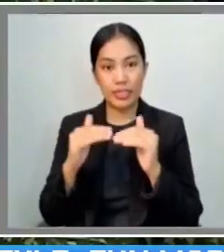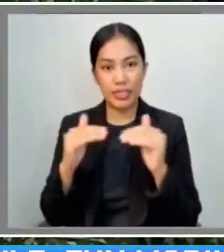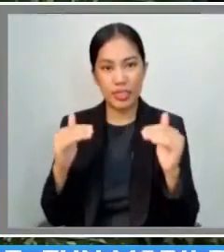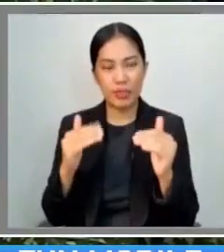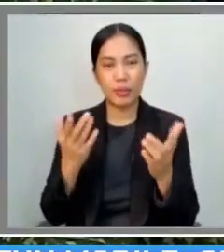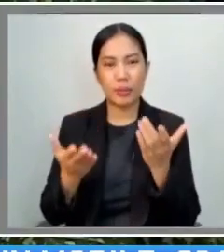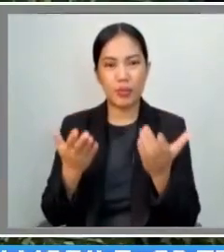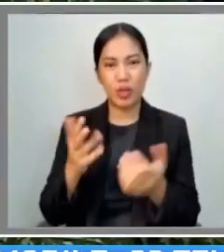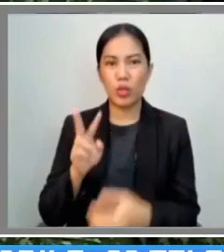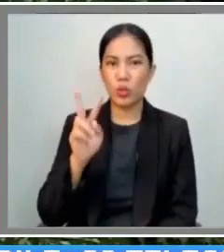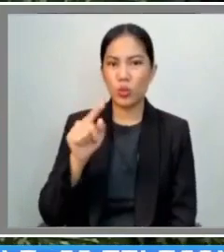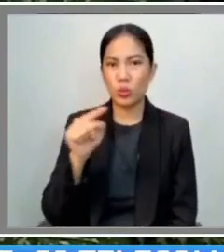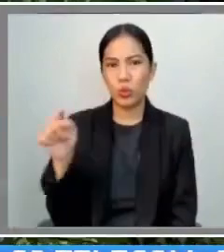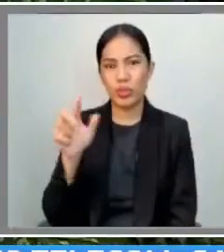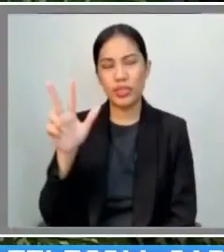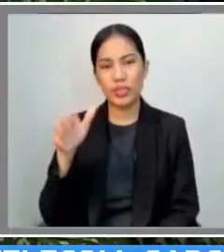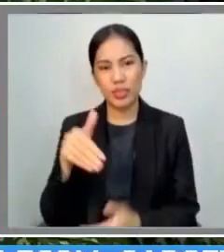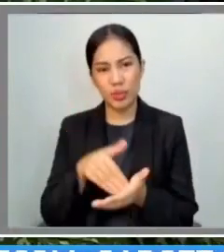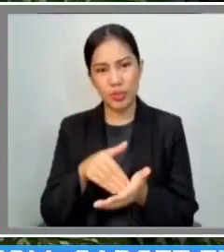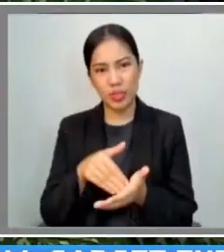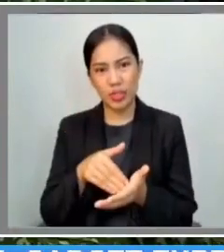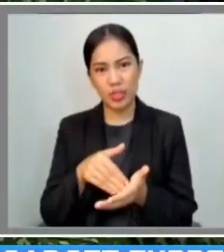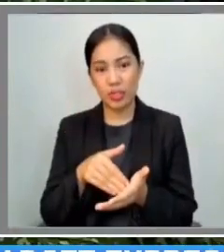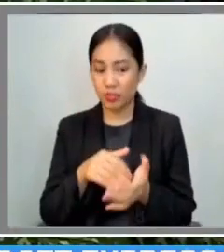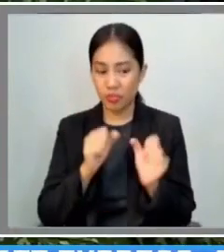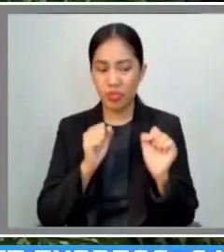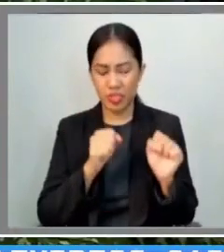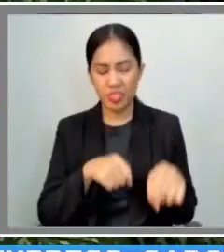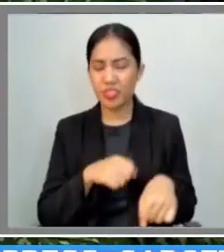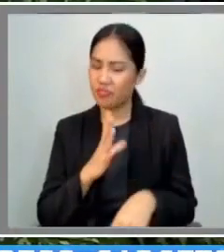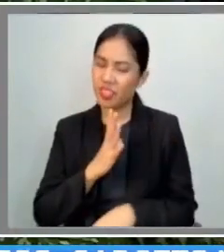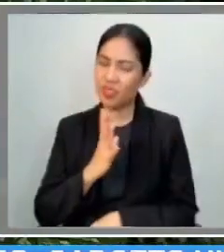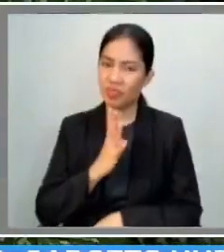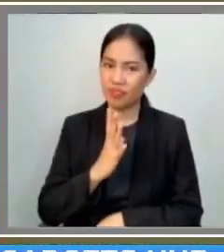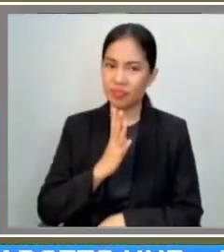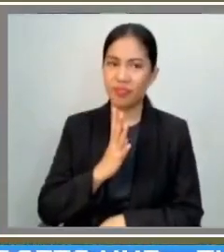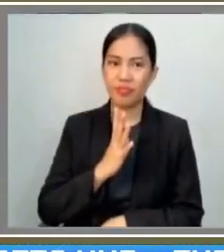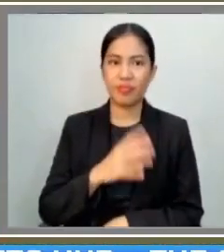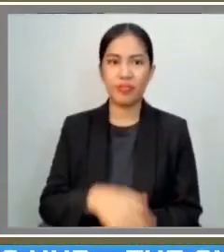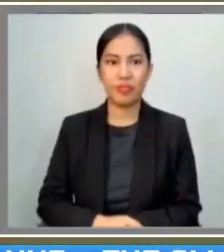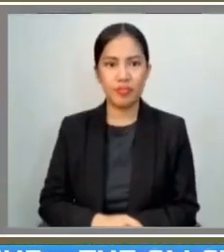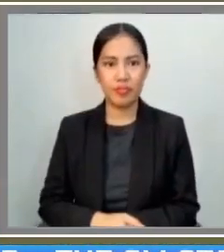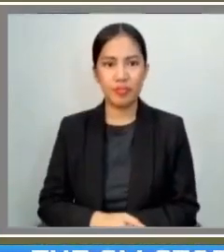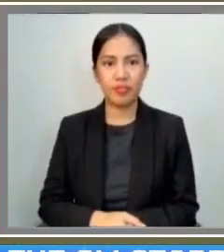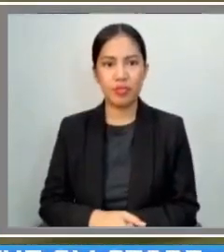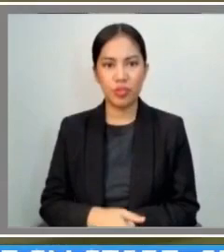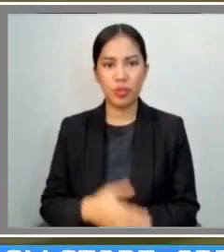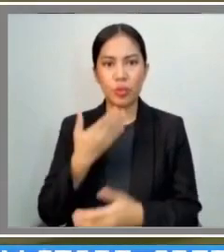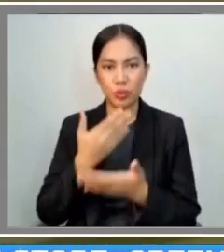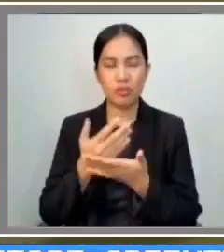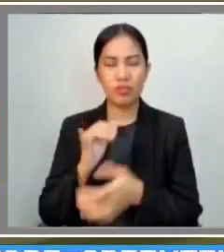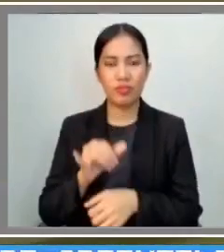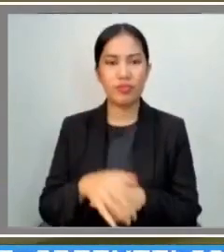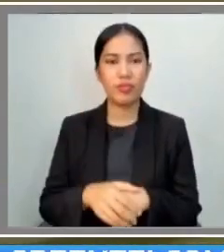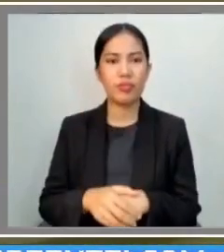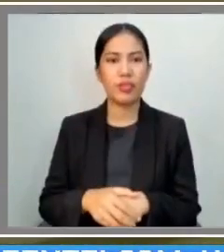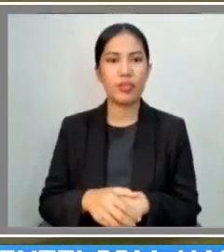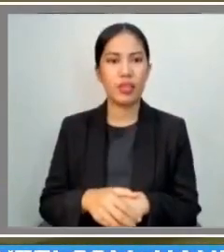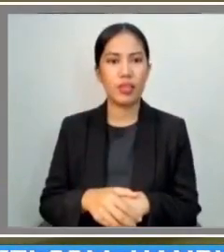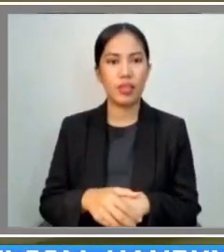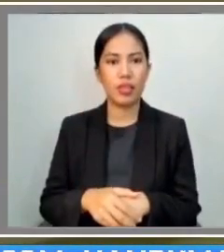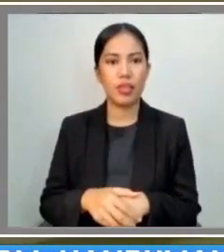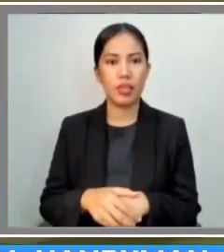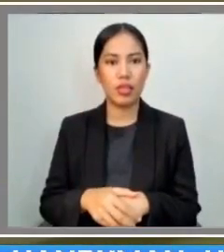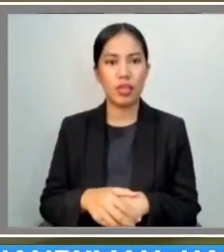Ma'am m so pwede na yun pwede na yun Ma'am malaking bagay na Iyun automatic na po mas mataas ang makukuha